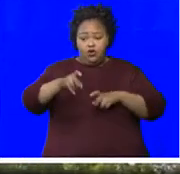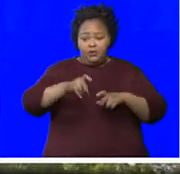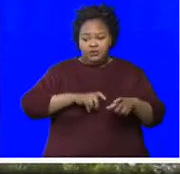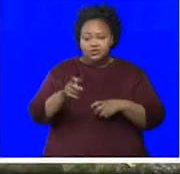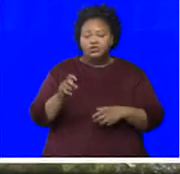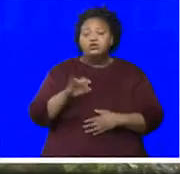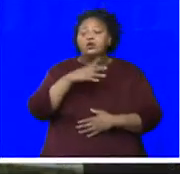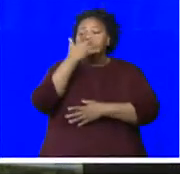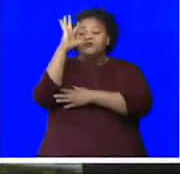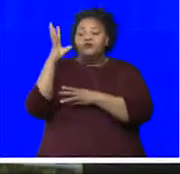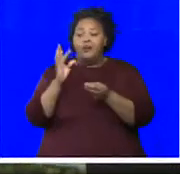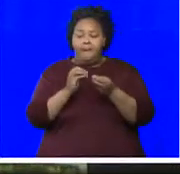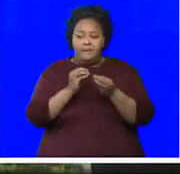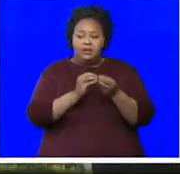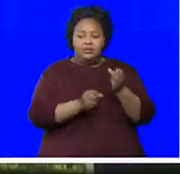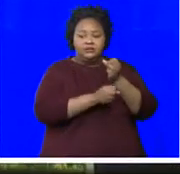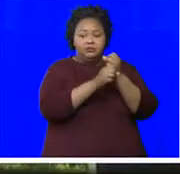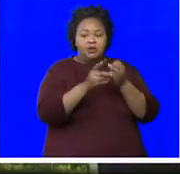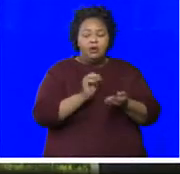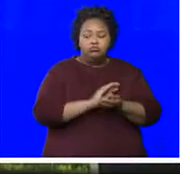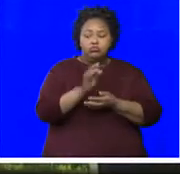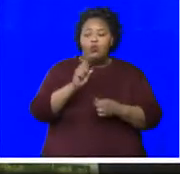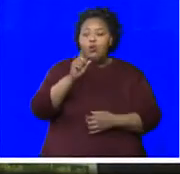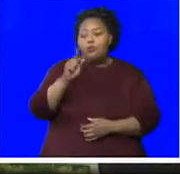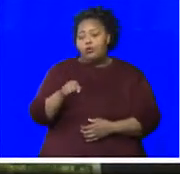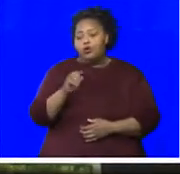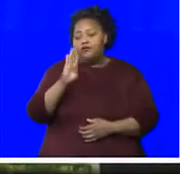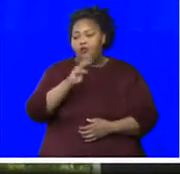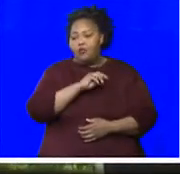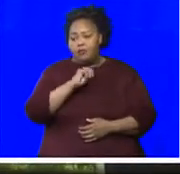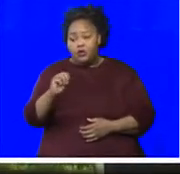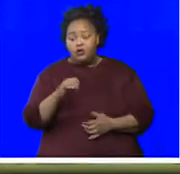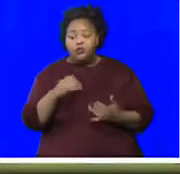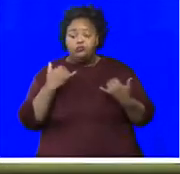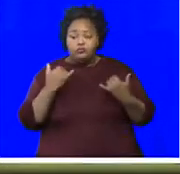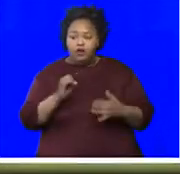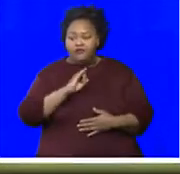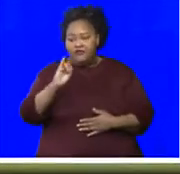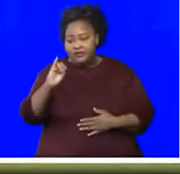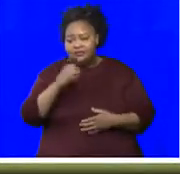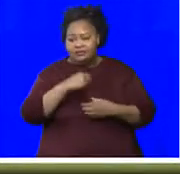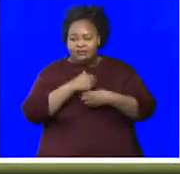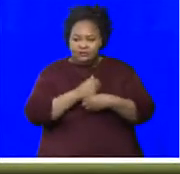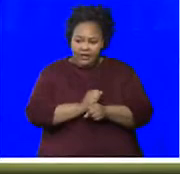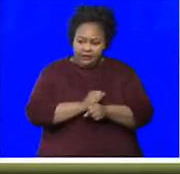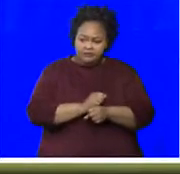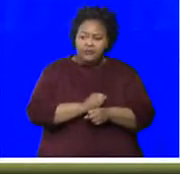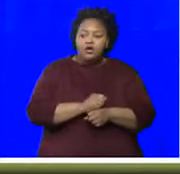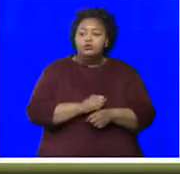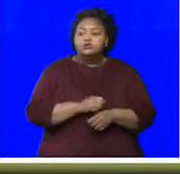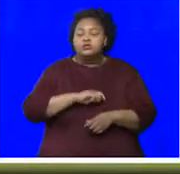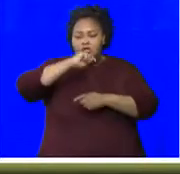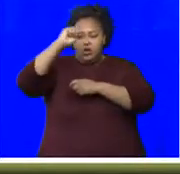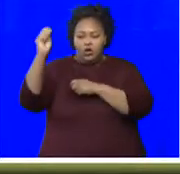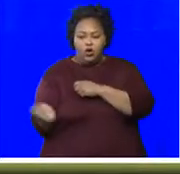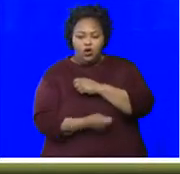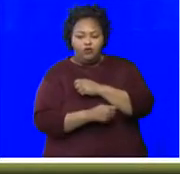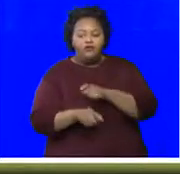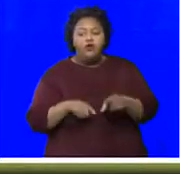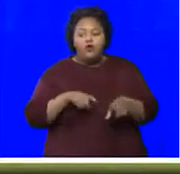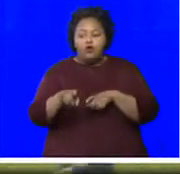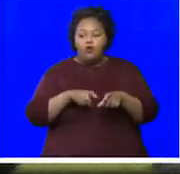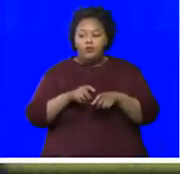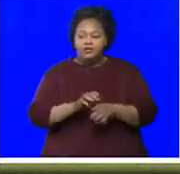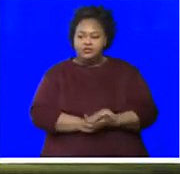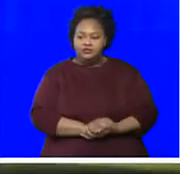le-FNB lapho khona lafaka imali e-1.4 million emalangeni ungene elangeni lawo lokuqala khona engonyeni Gulf Course. Lo mcuthulano lwatiwa ngokuthi